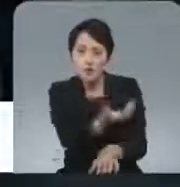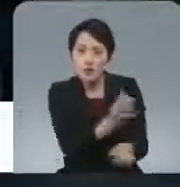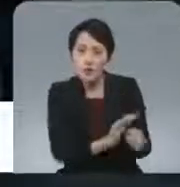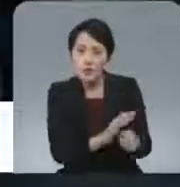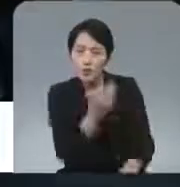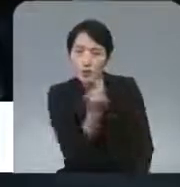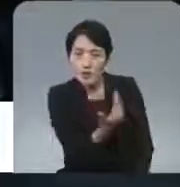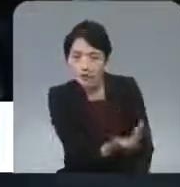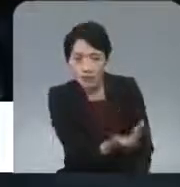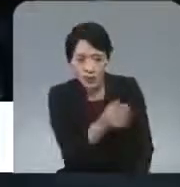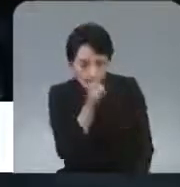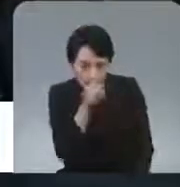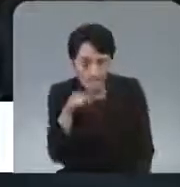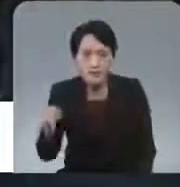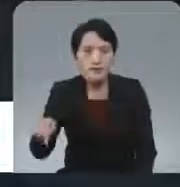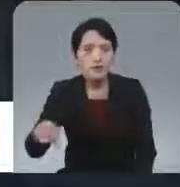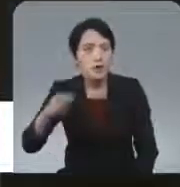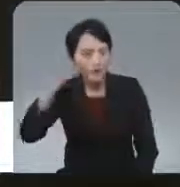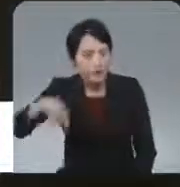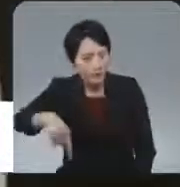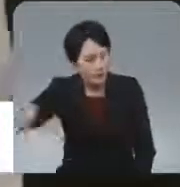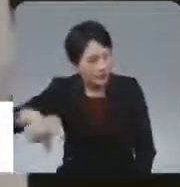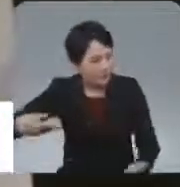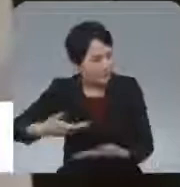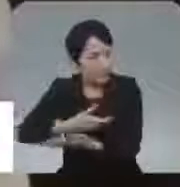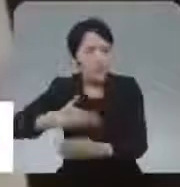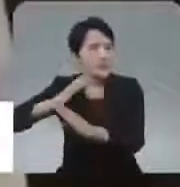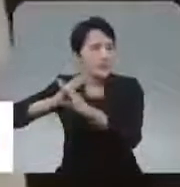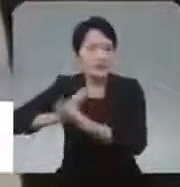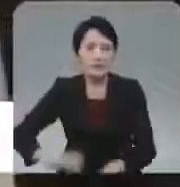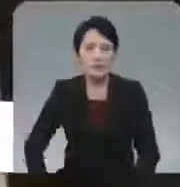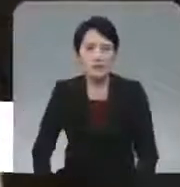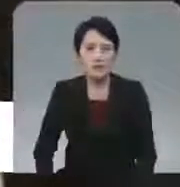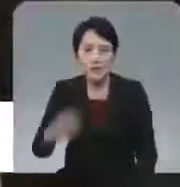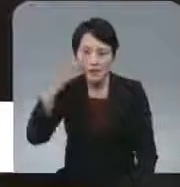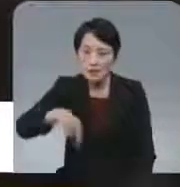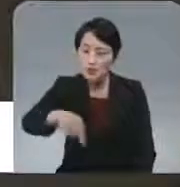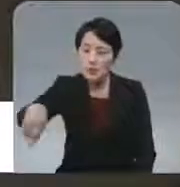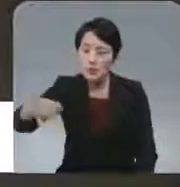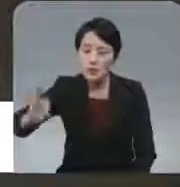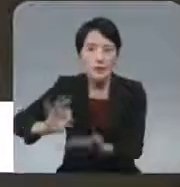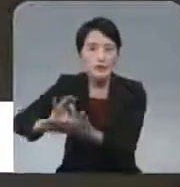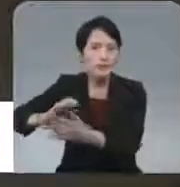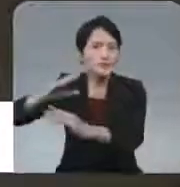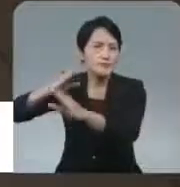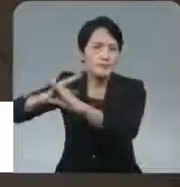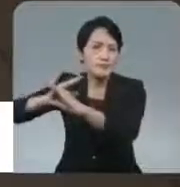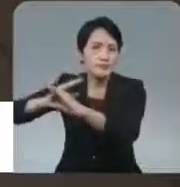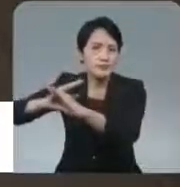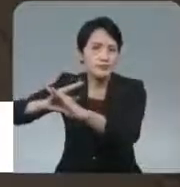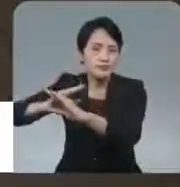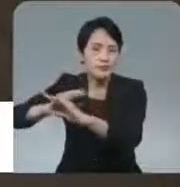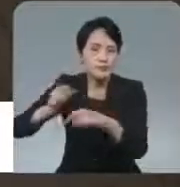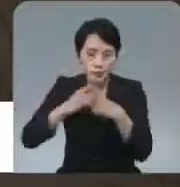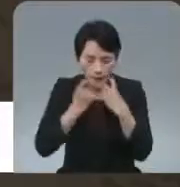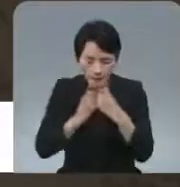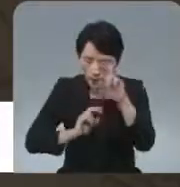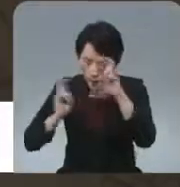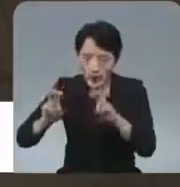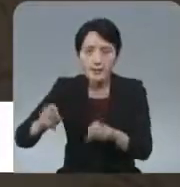nghiệp Mỹ Mỹ cho biết viện Khoa học quốc phòng miền Bắc đã lập tổ chức phụ trách hỗ trợ chương trình A và phát triển quốc phòng